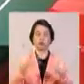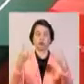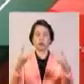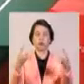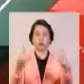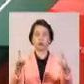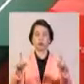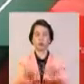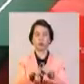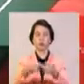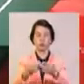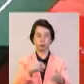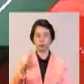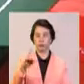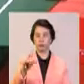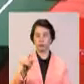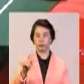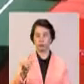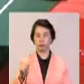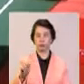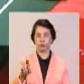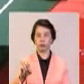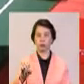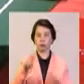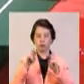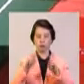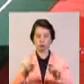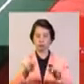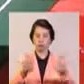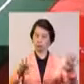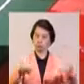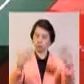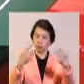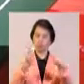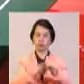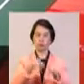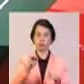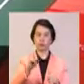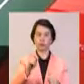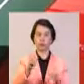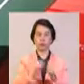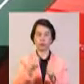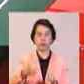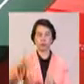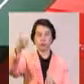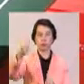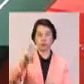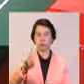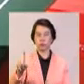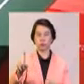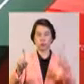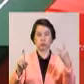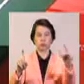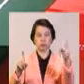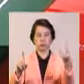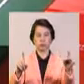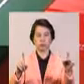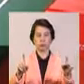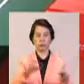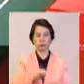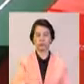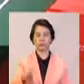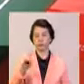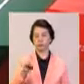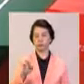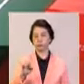sama sebelum Darren lebih konsisten untuk menamatkan set pertama dengan kemenangan 21-18. Darren